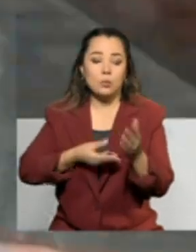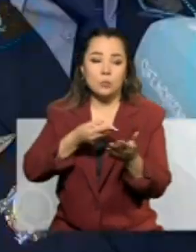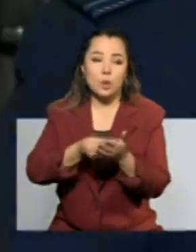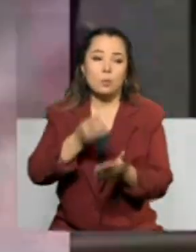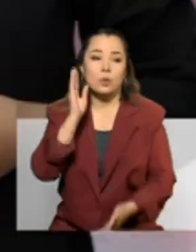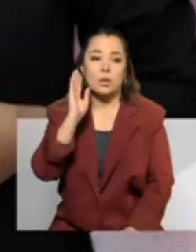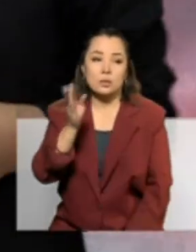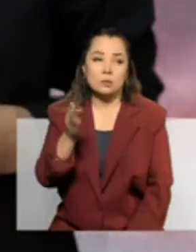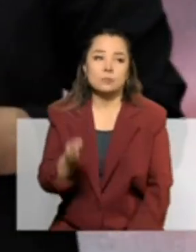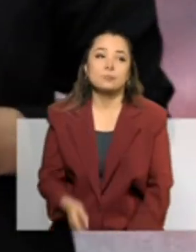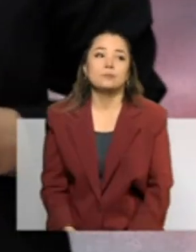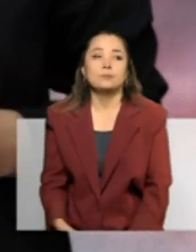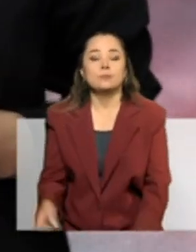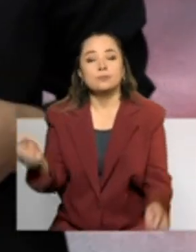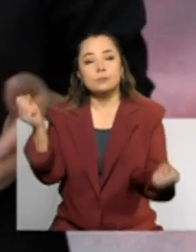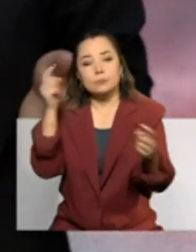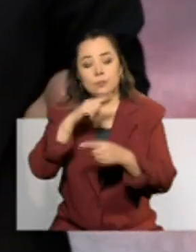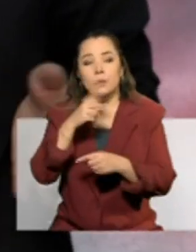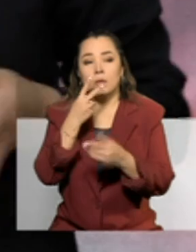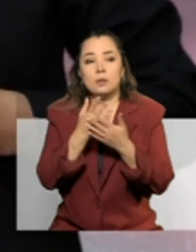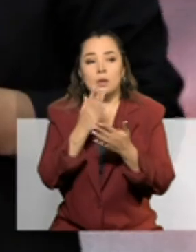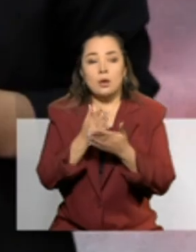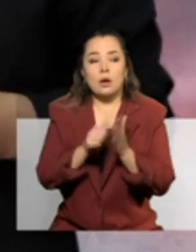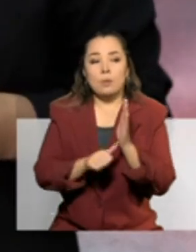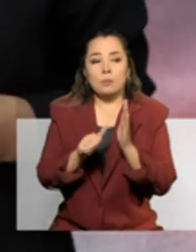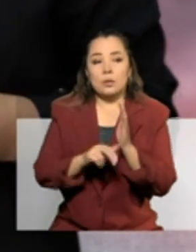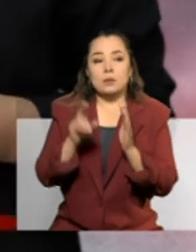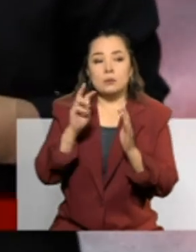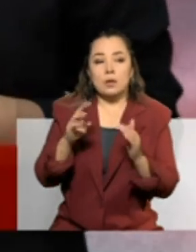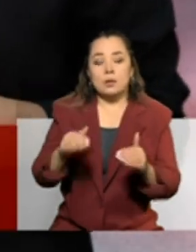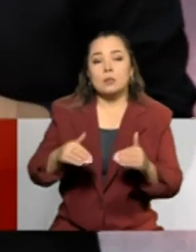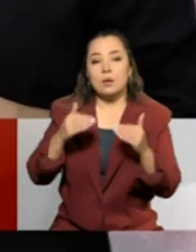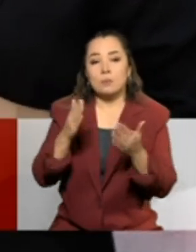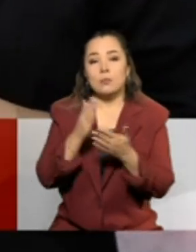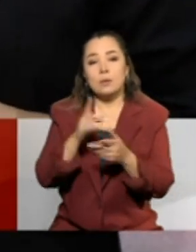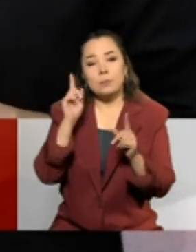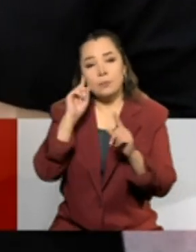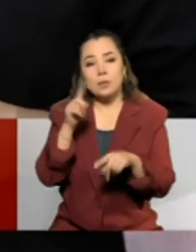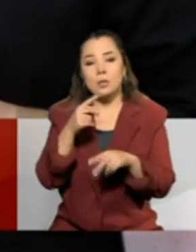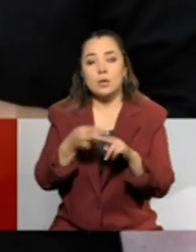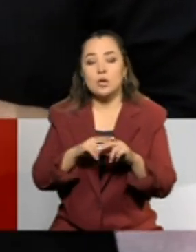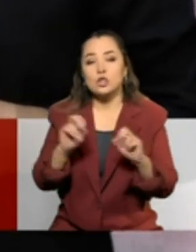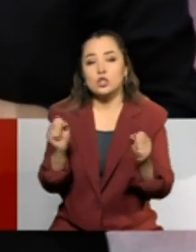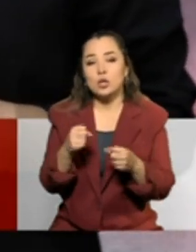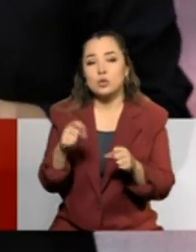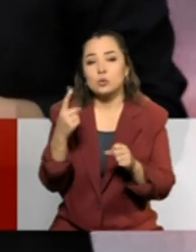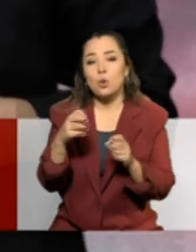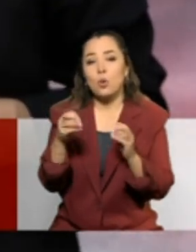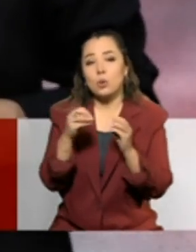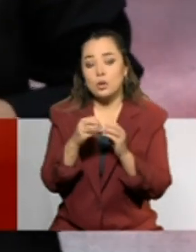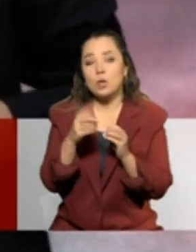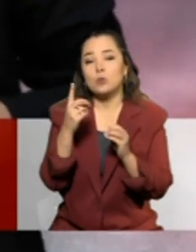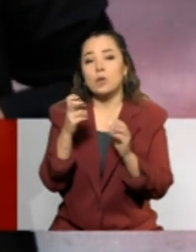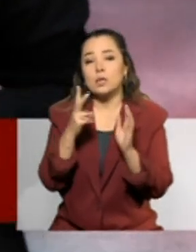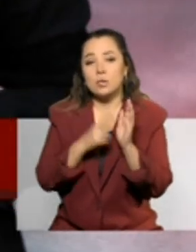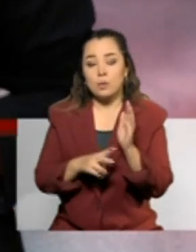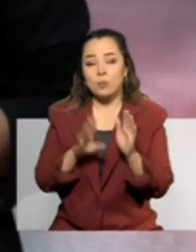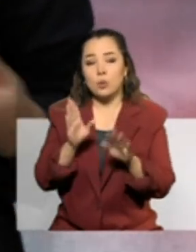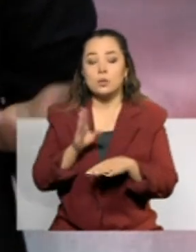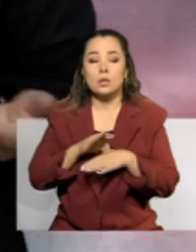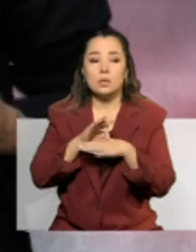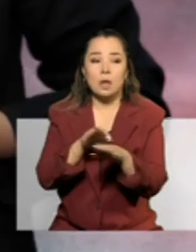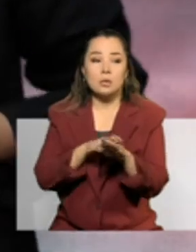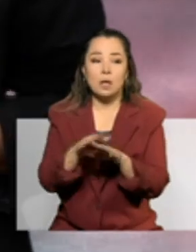салынады. Белгіленген жылдамдықты 60 шақырым асыру дегеніміз, мәселен, белгіленген жылдамдық 110 болса, сіз ол жерден 170-пен өтсеңіз,